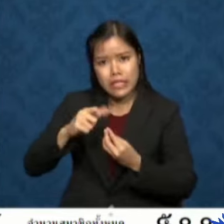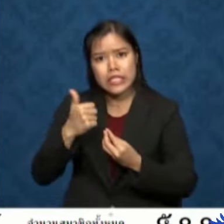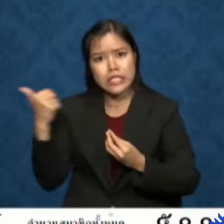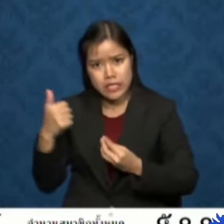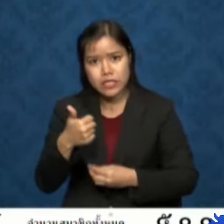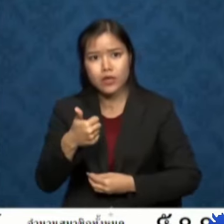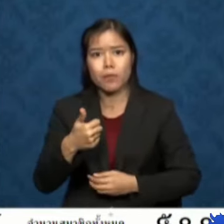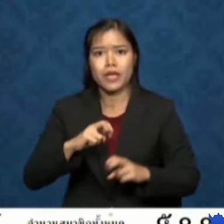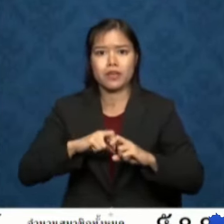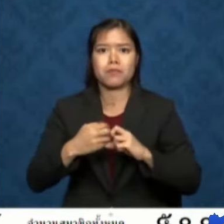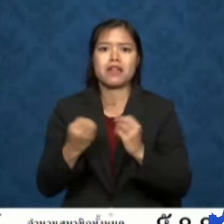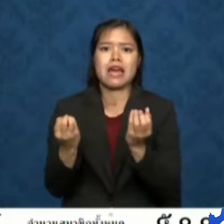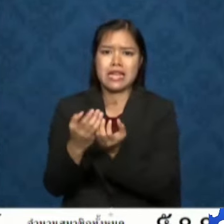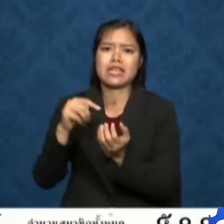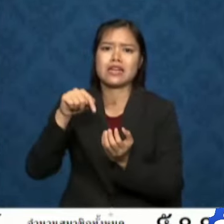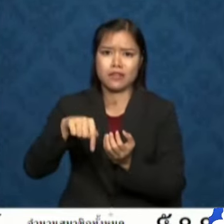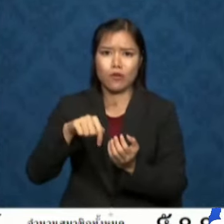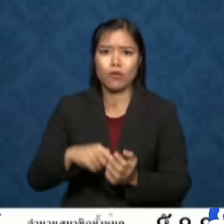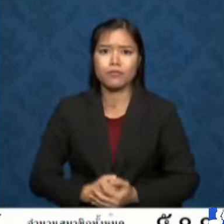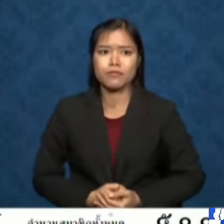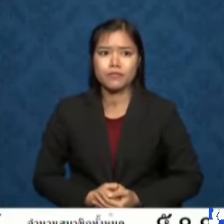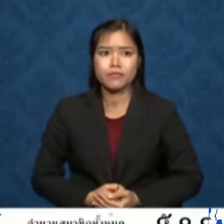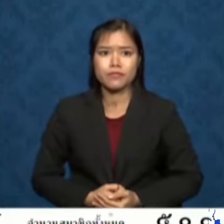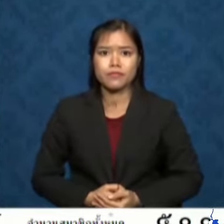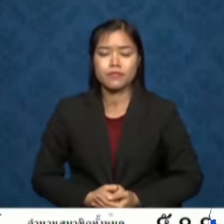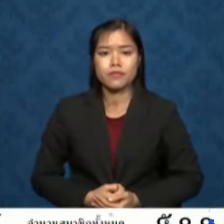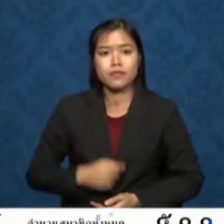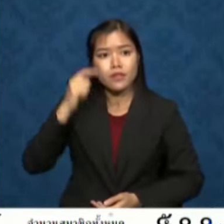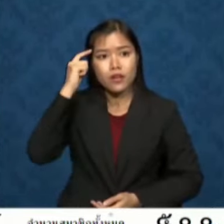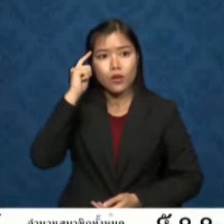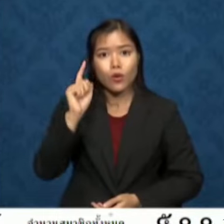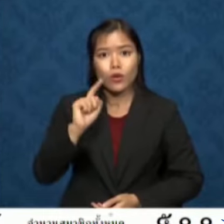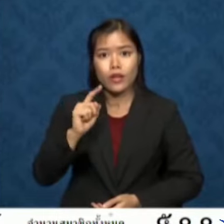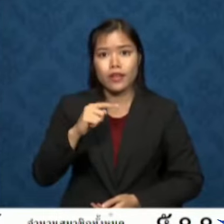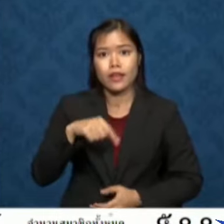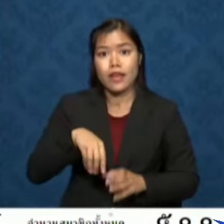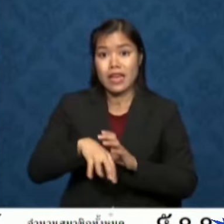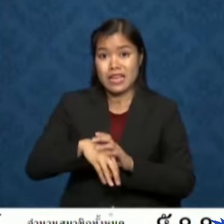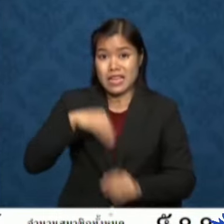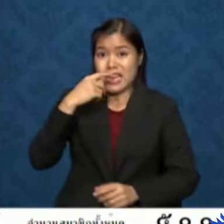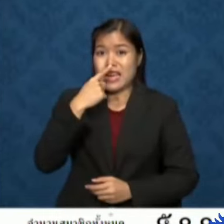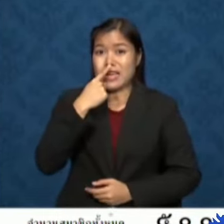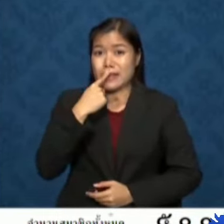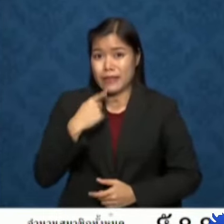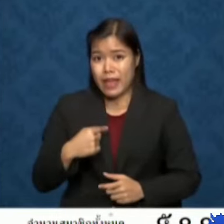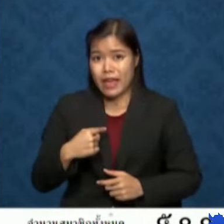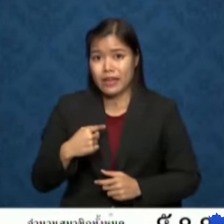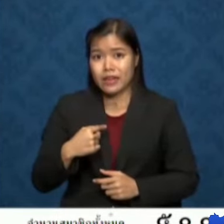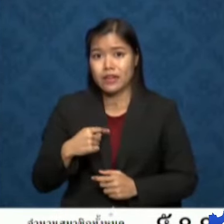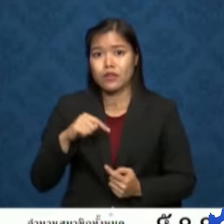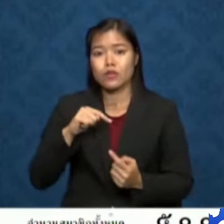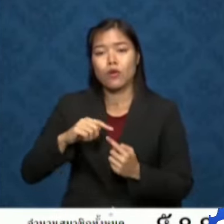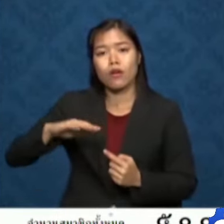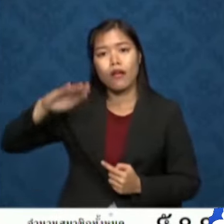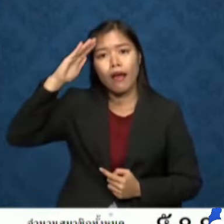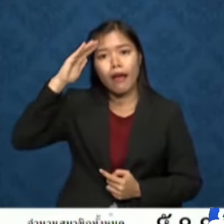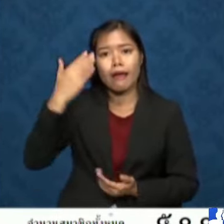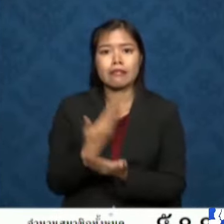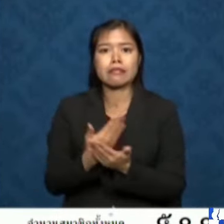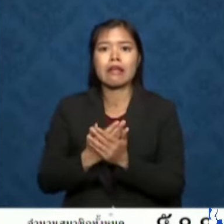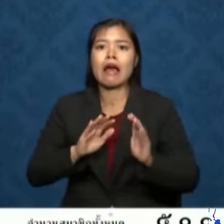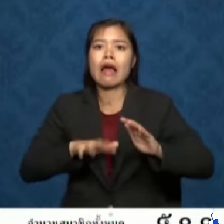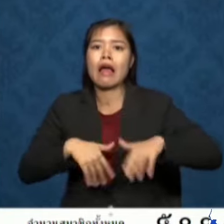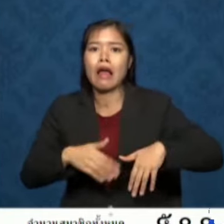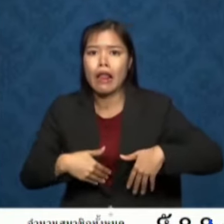ปัญหามันก็เกิดขึ้นท่านประธานทราบไครับว่าใบแดง 1ใบทำให้ชายไทยเนี่ยนะสูญเสียรายได้จากการทำงาน